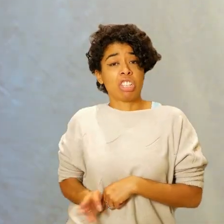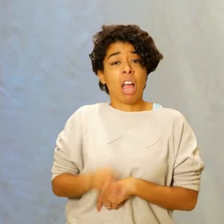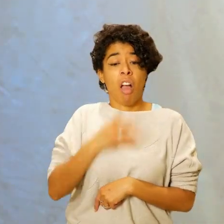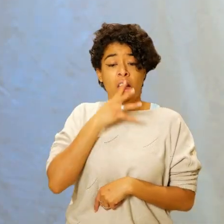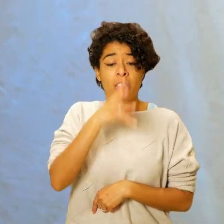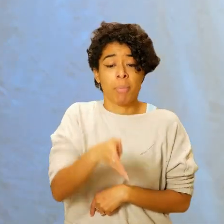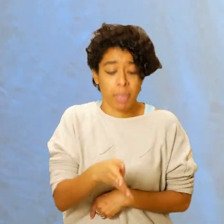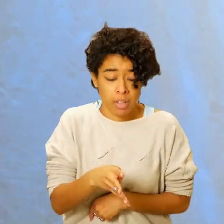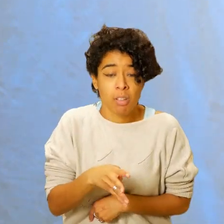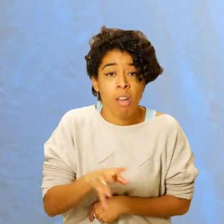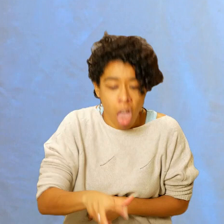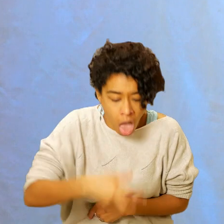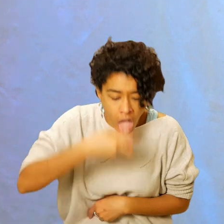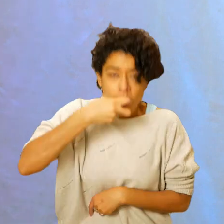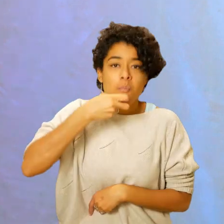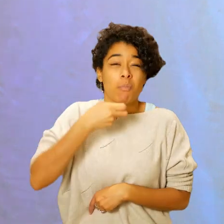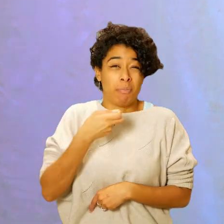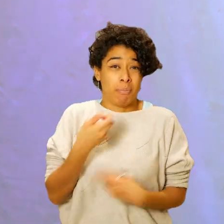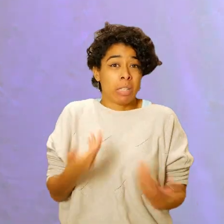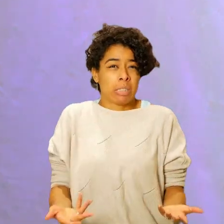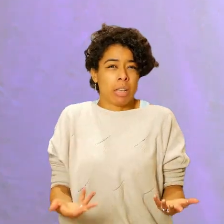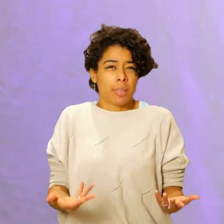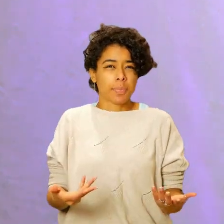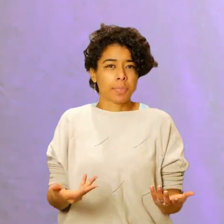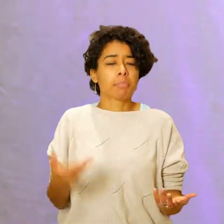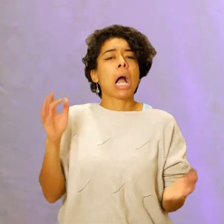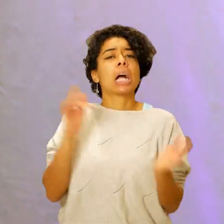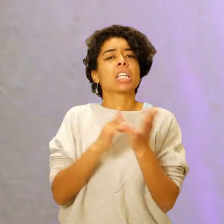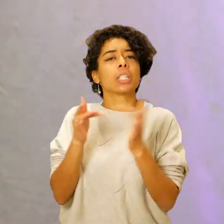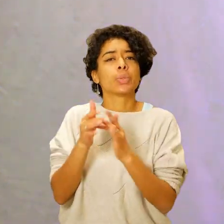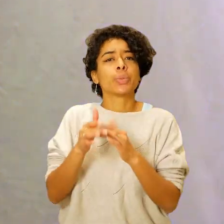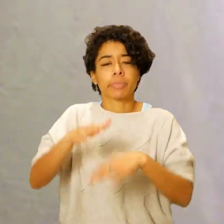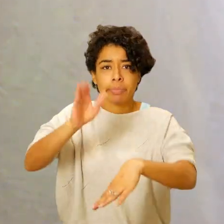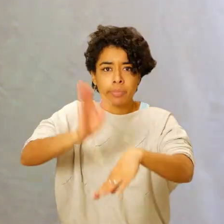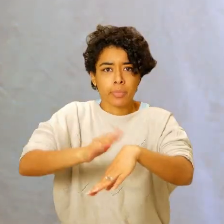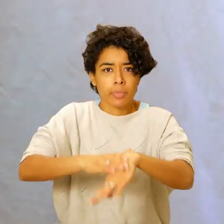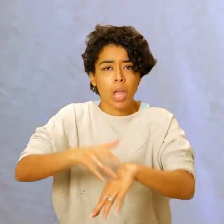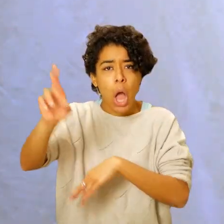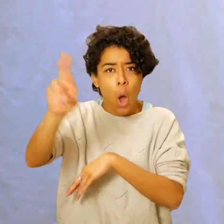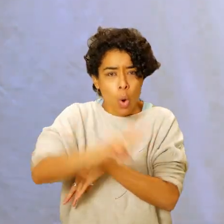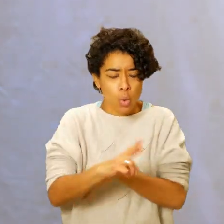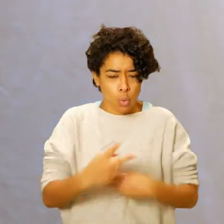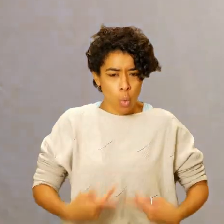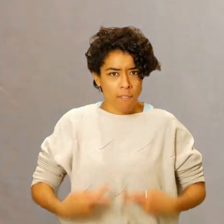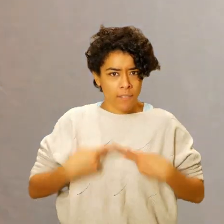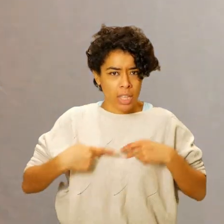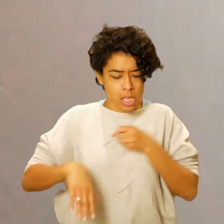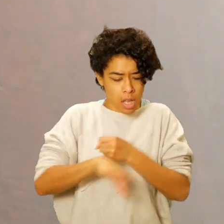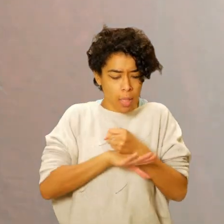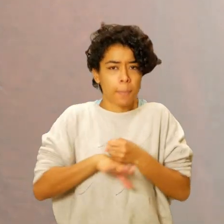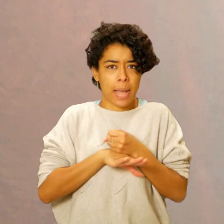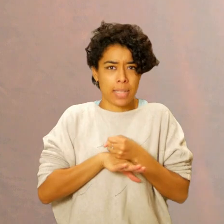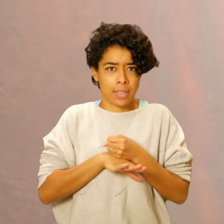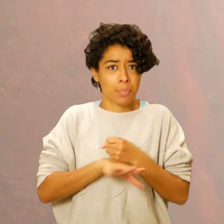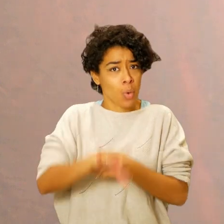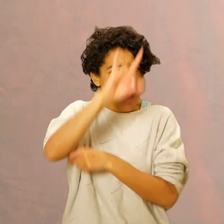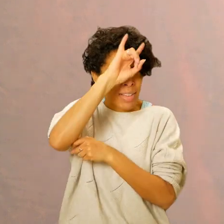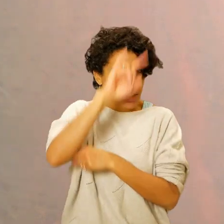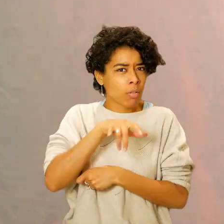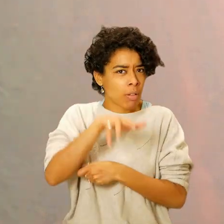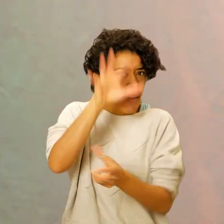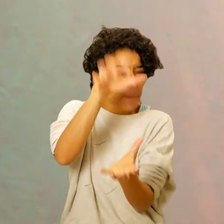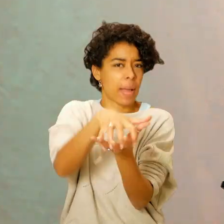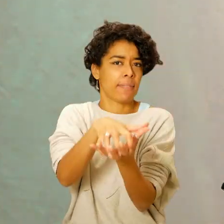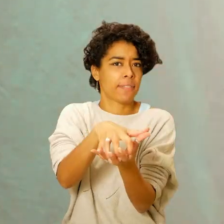Et Dieu te dit aujourd'hui, de revenir aux fondamentaux de ta vie. Que l'adversaire t'a piégé. Et t'a piégé d'une manière